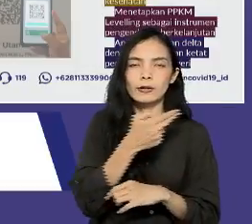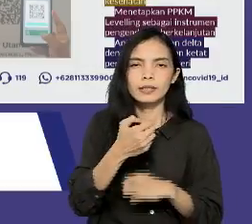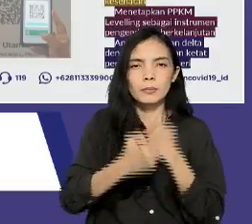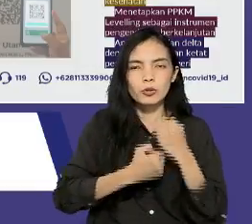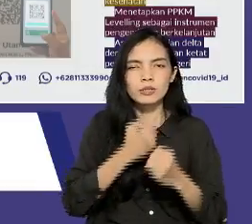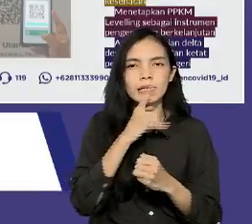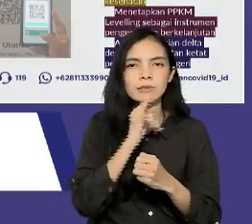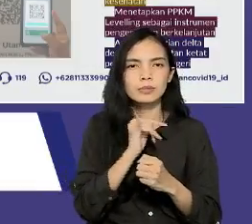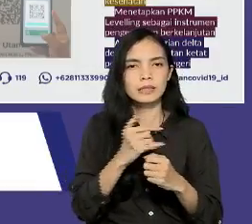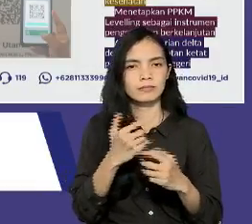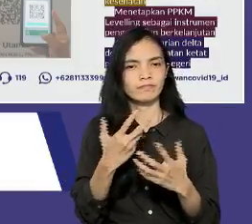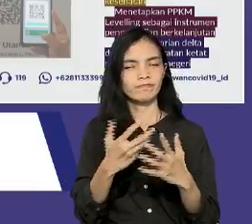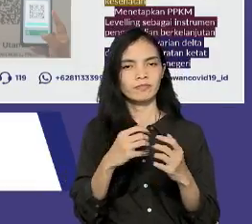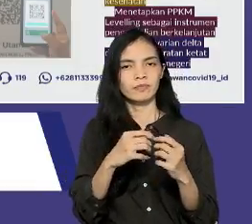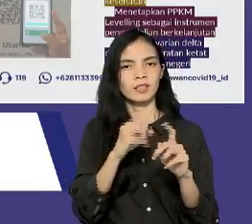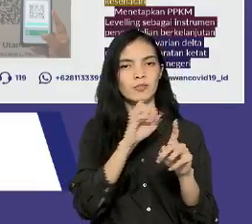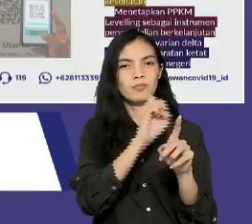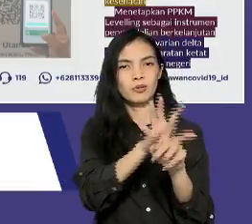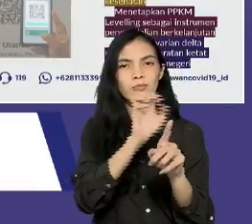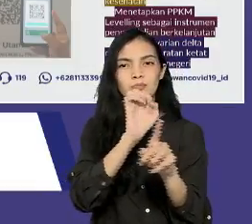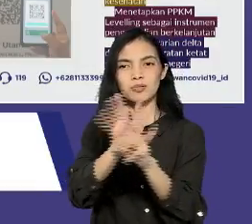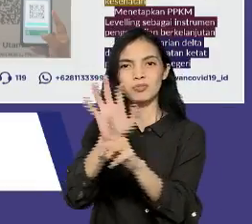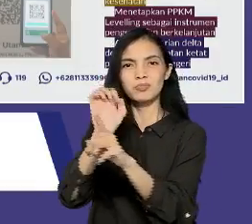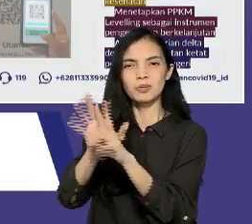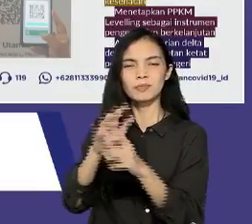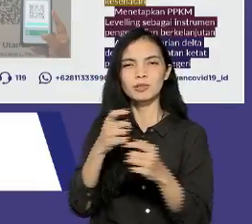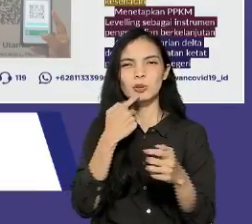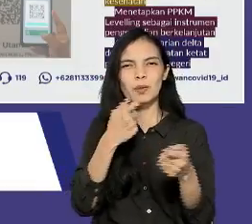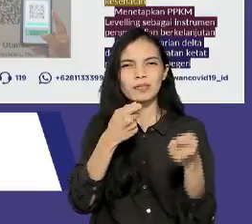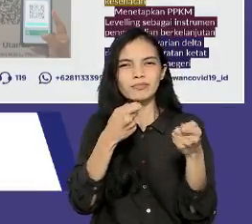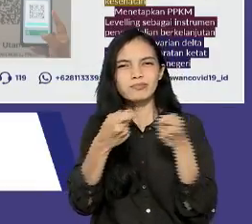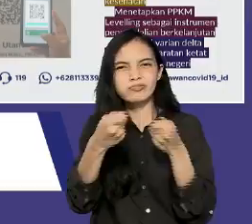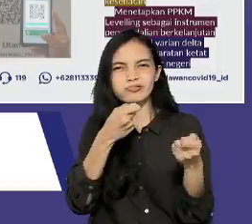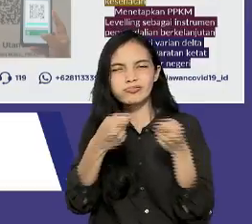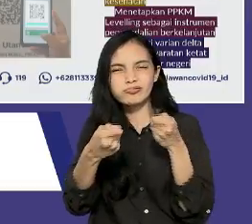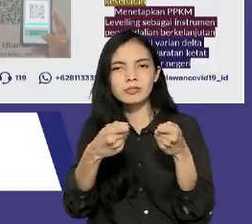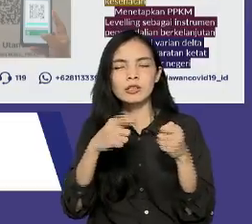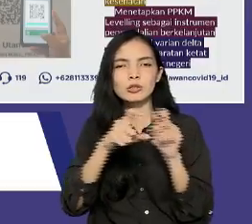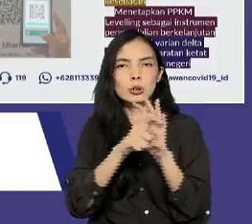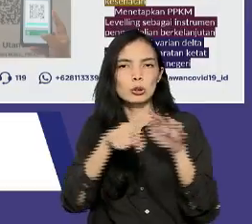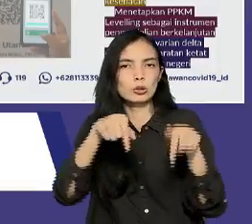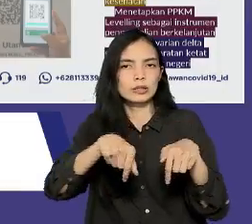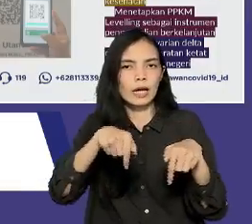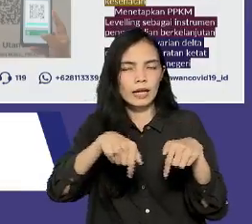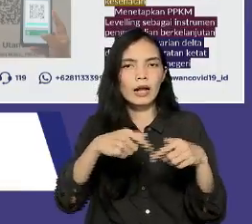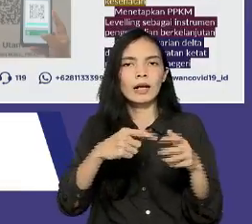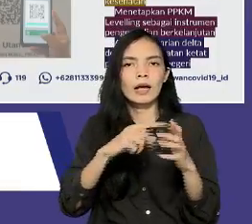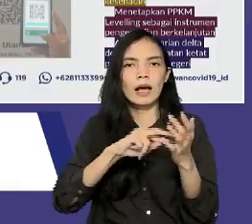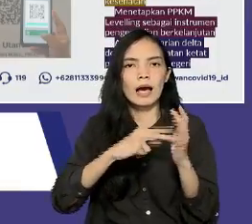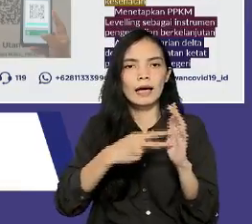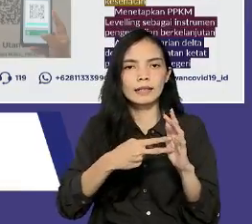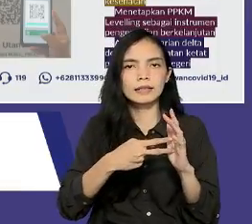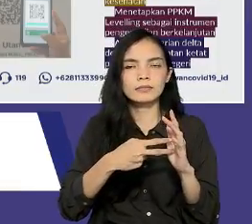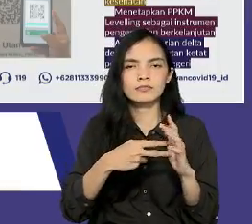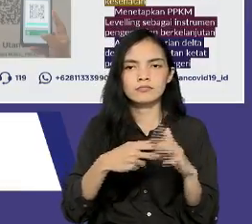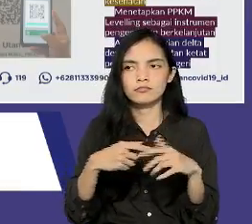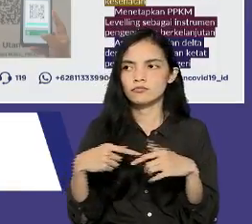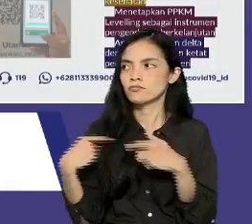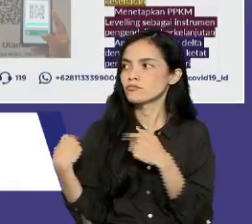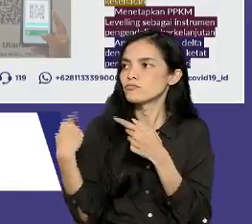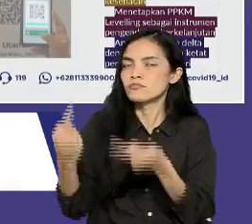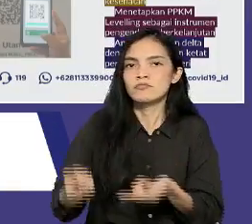keras mengendalikan kasus hingga sampai pada level yang cukup rendah seperti saat ini, sehingga sampai sejauh